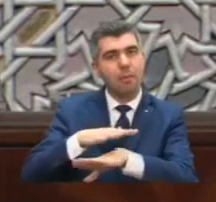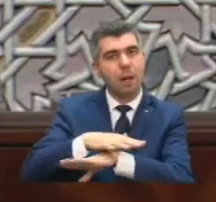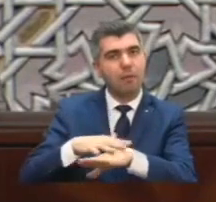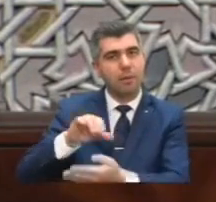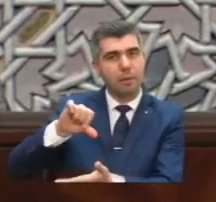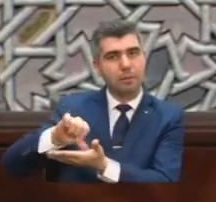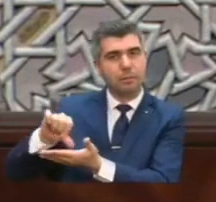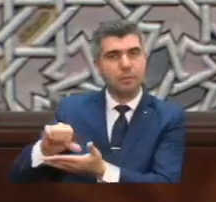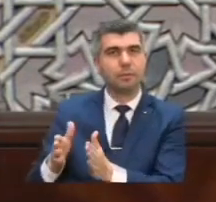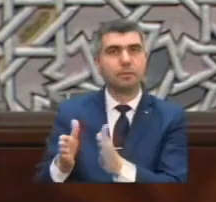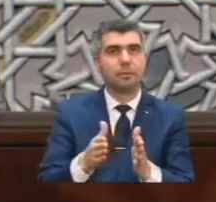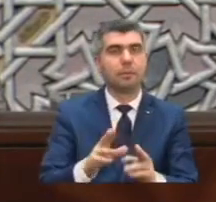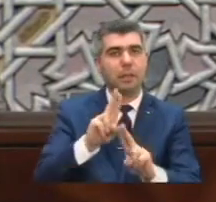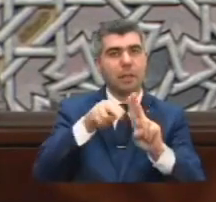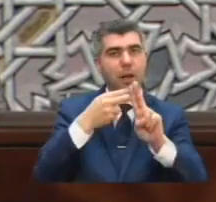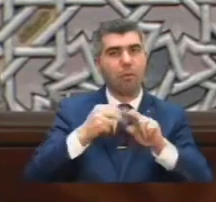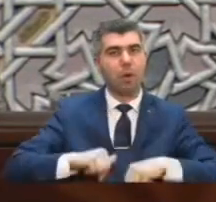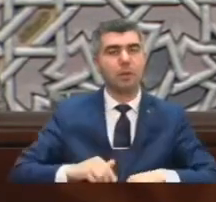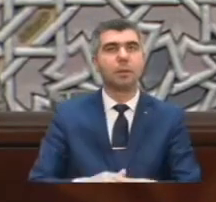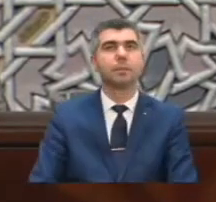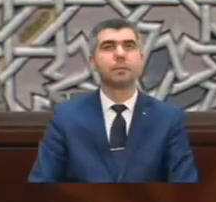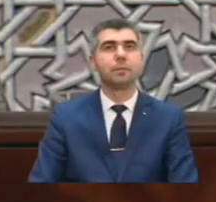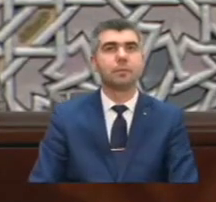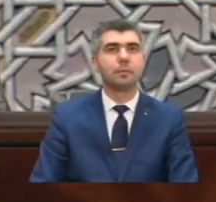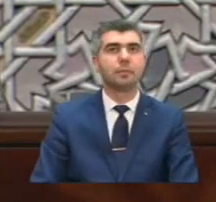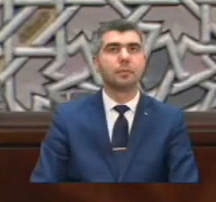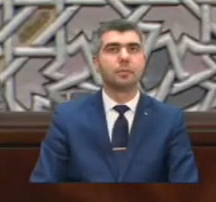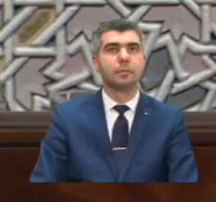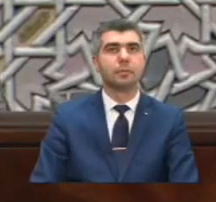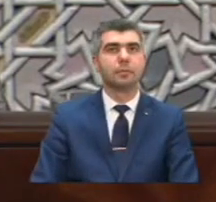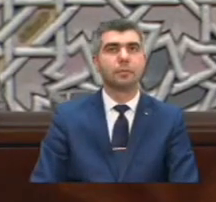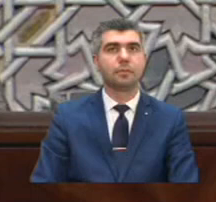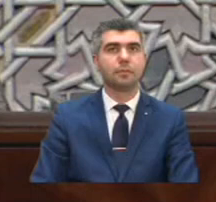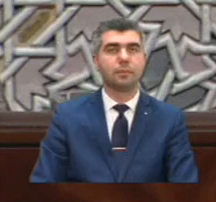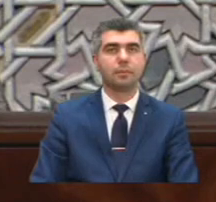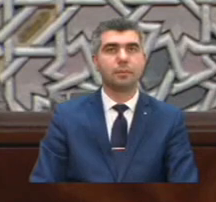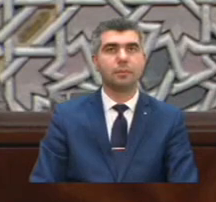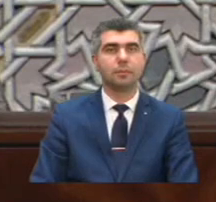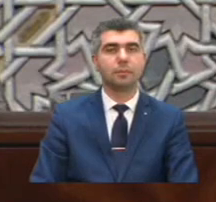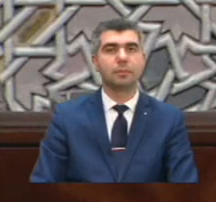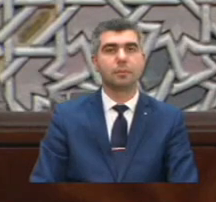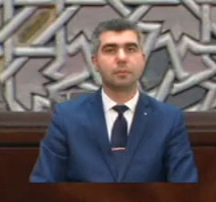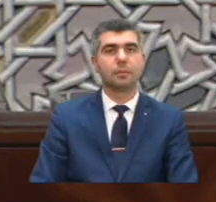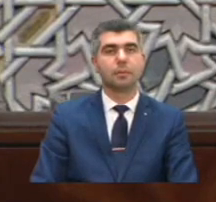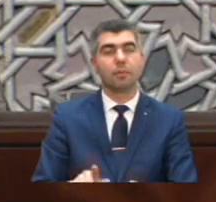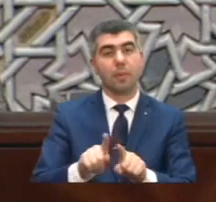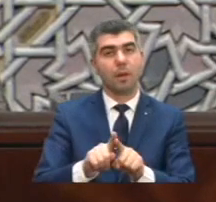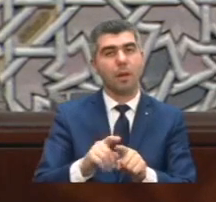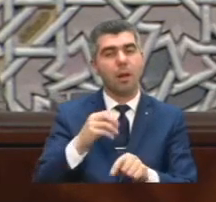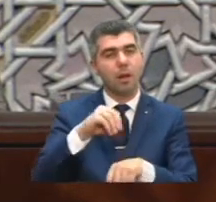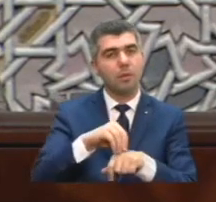السيد الوزير للجواب حول السؤال السابع، تعلق